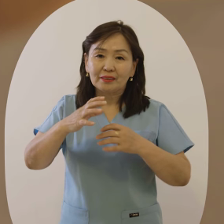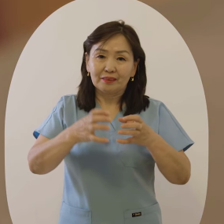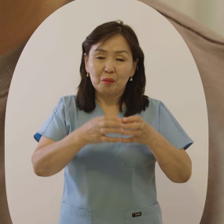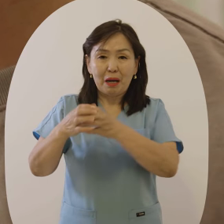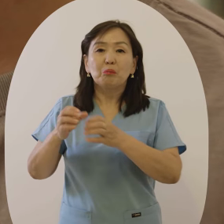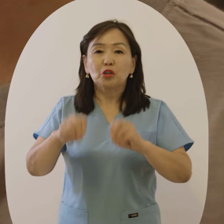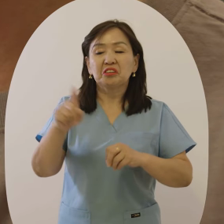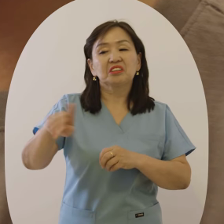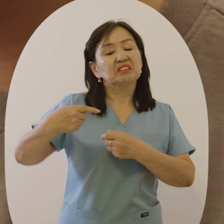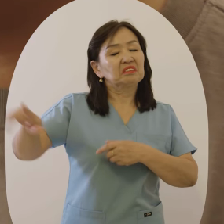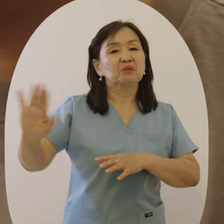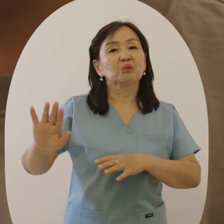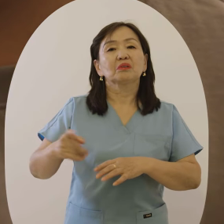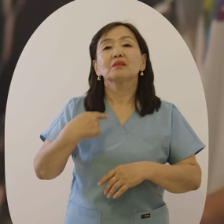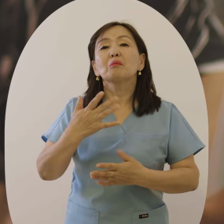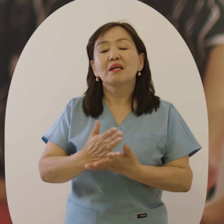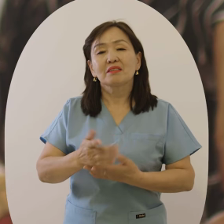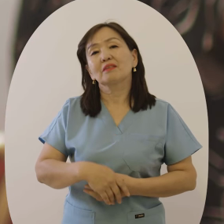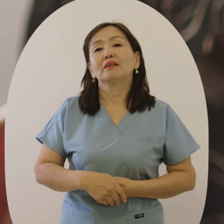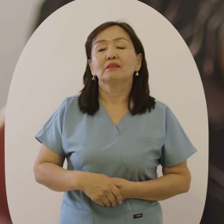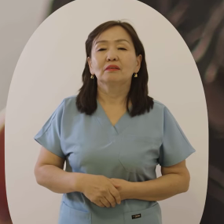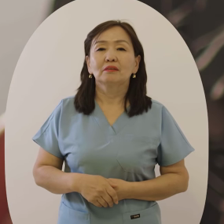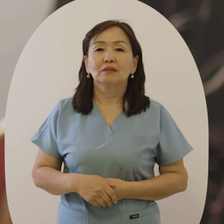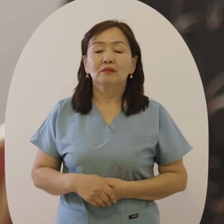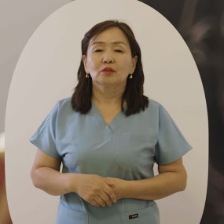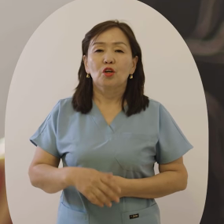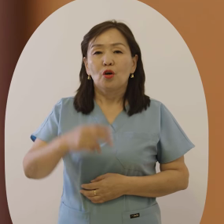чамтай тоглохгүй гэдэг байлаа.